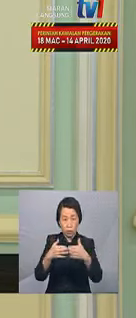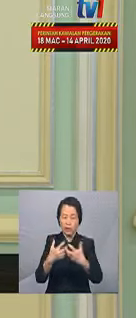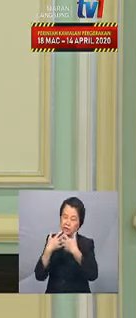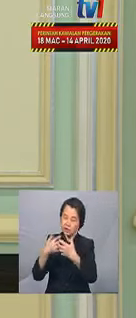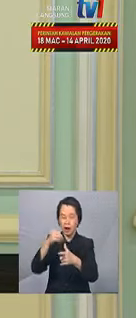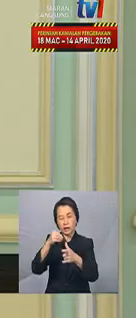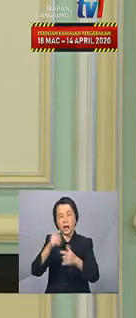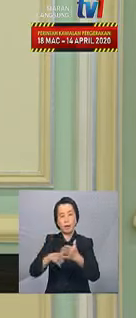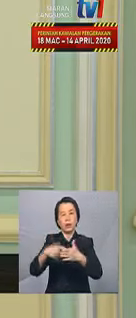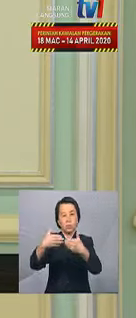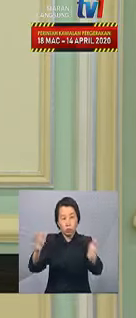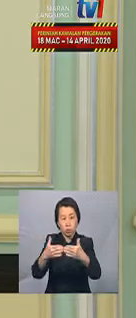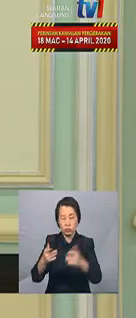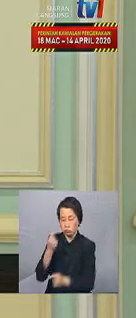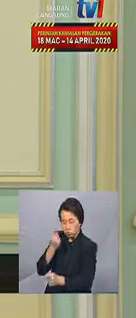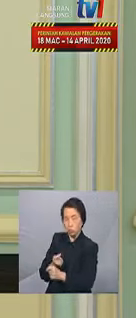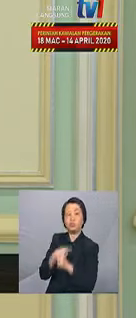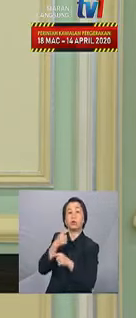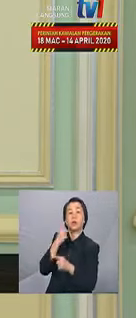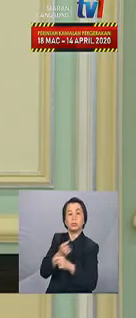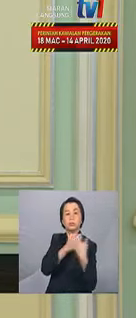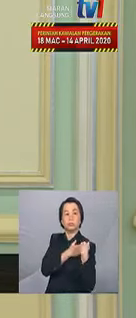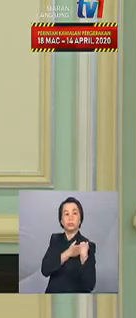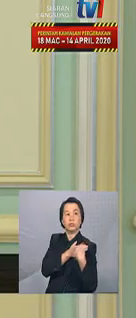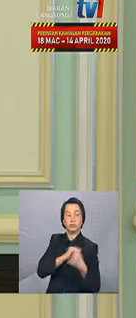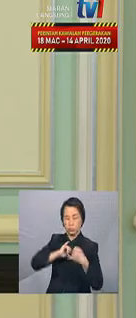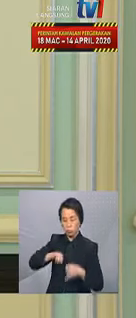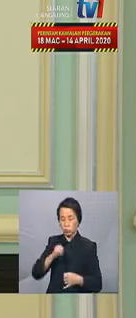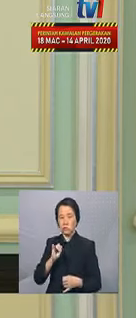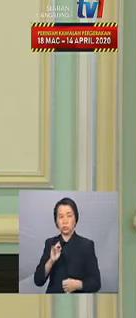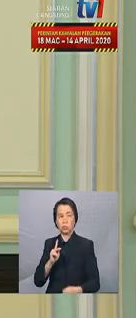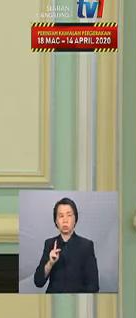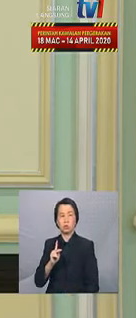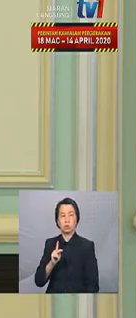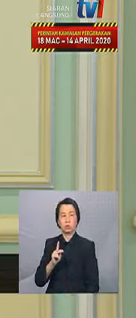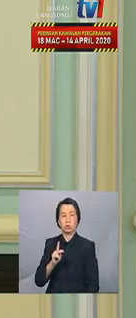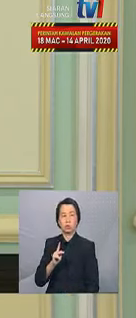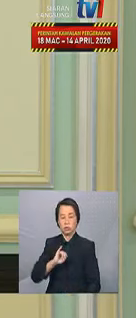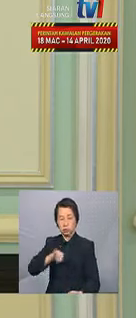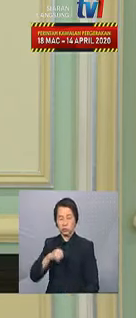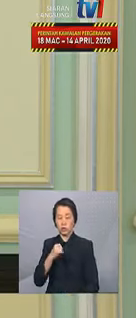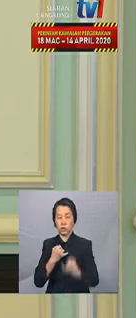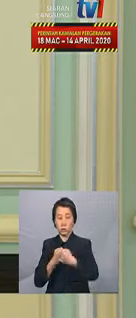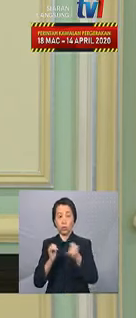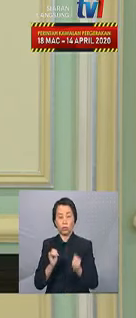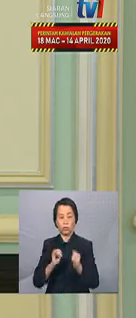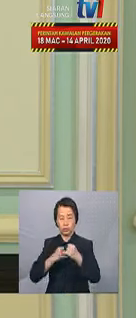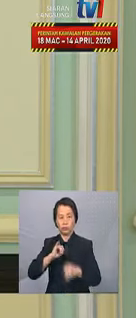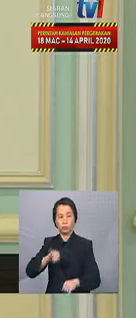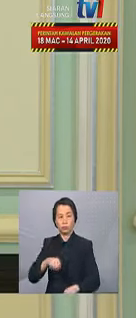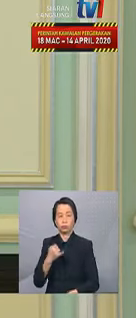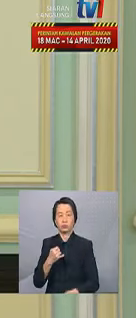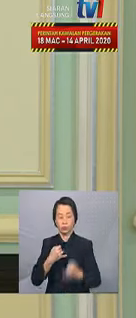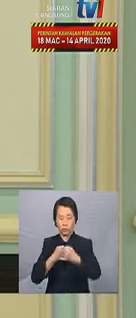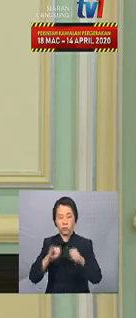dan sebagainya adalah ditentukan oleh jawatan MKN. Ditentukan oleh MKN. Ini bukan hari